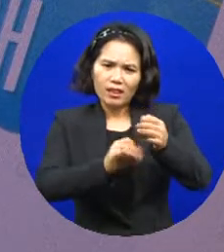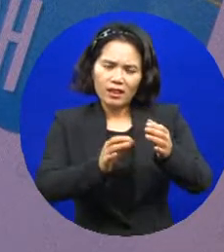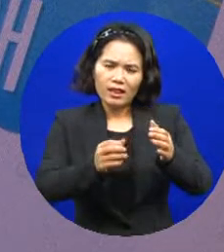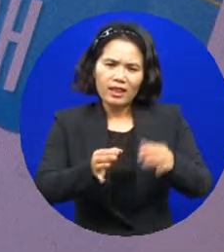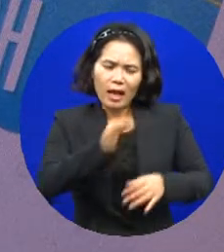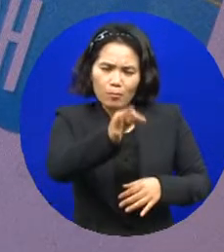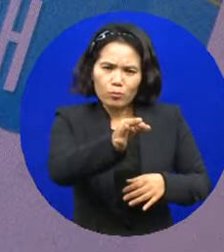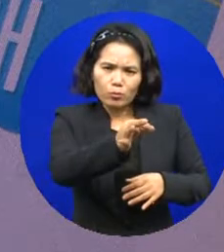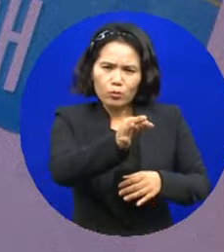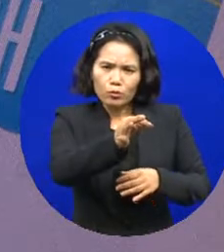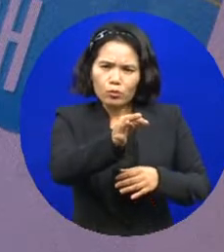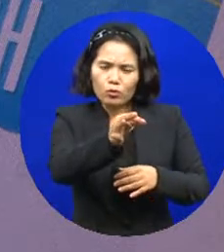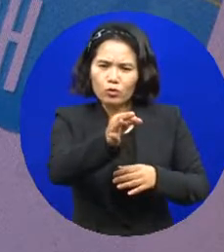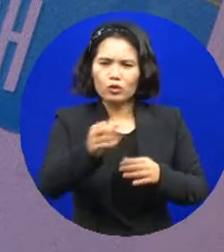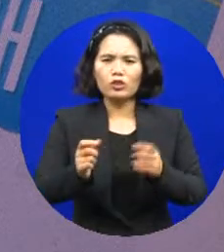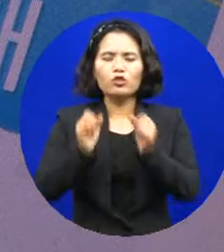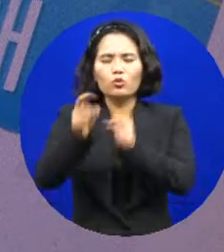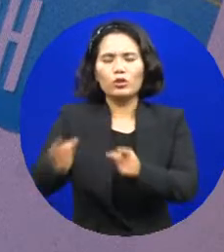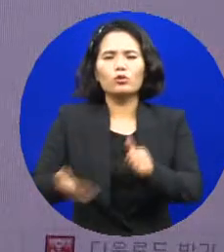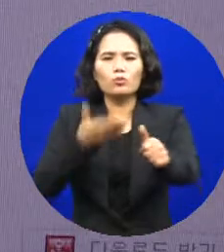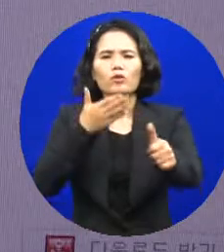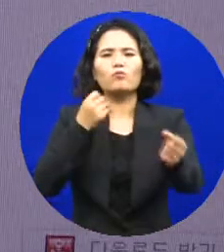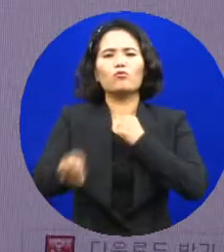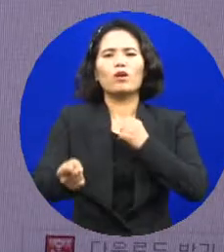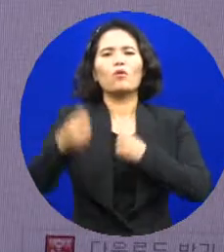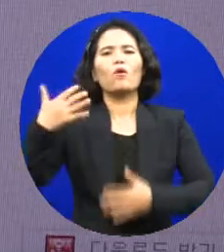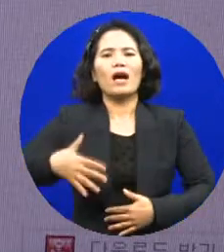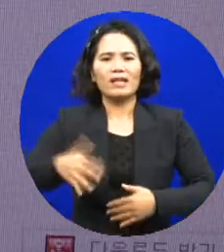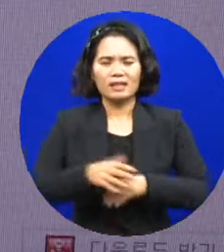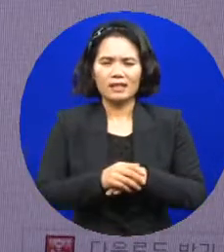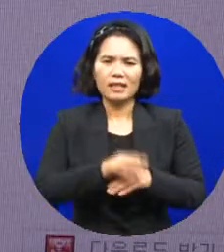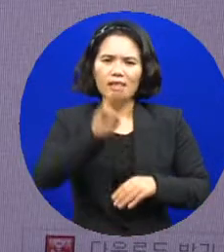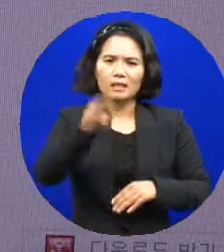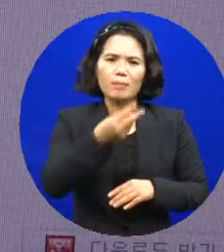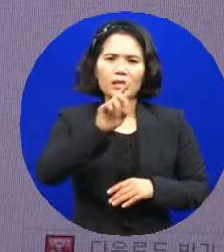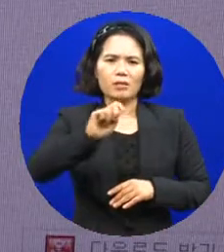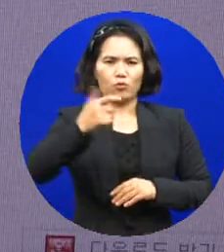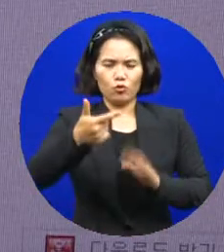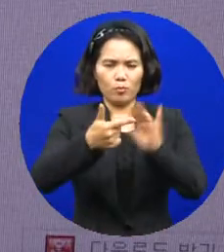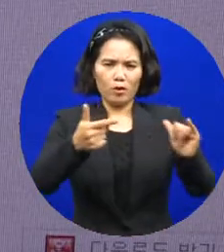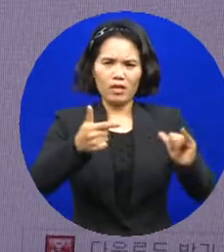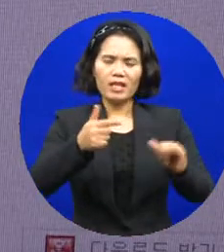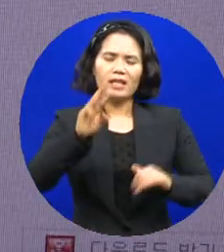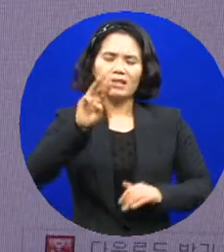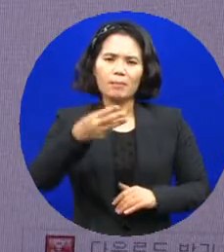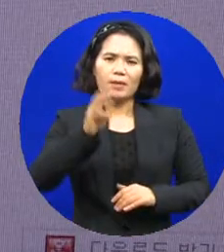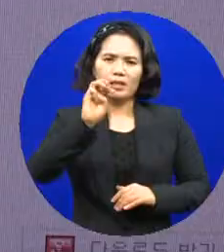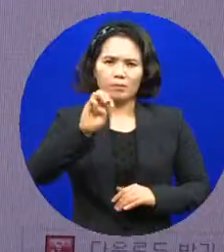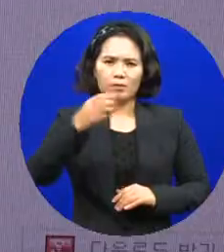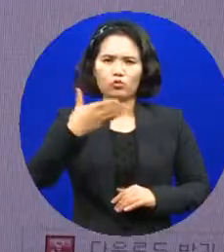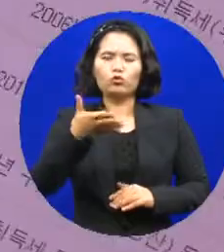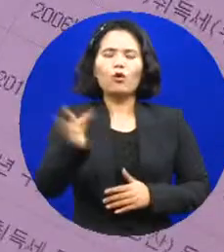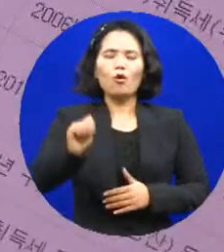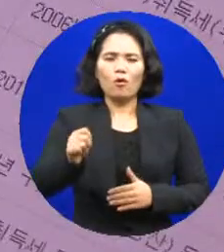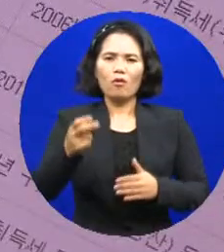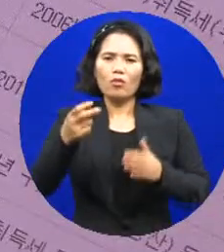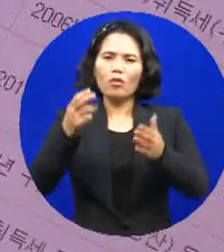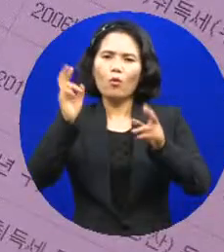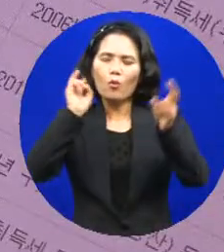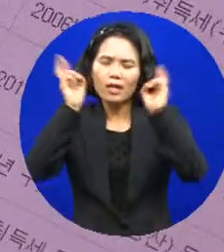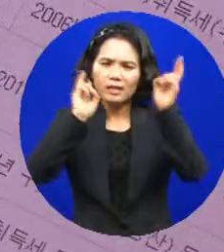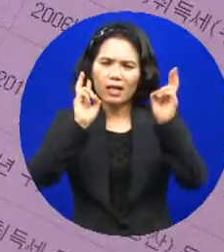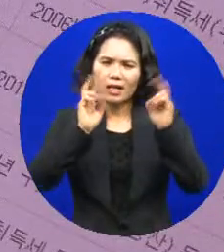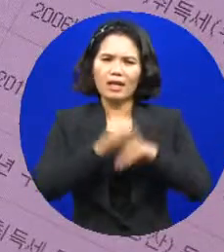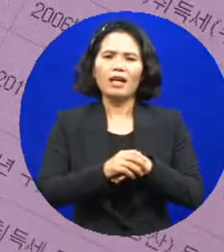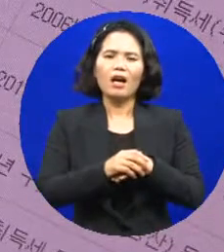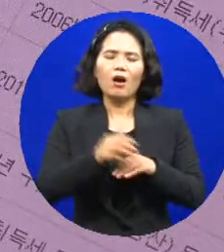기회를 부여했으나 아직까지 납부되지 않았으며 체납 금액은 개인 체납자 316명이 339억 원, 법인